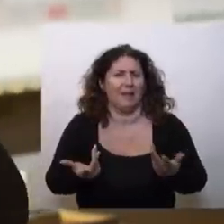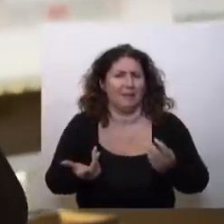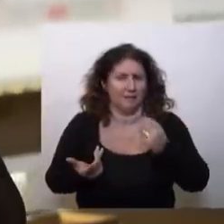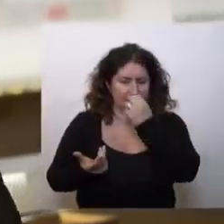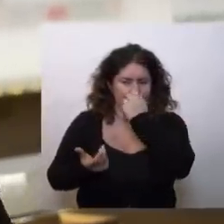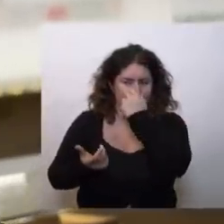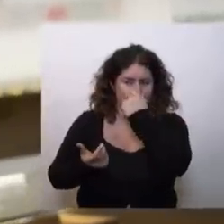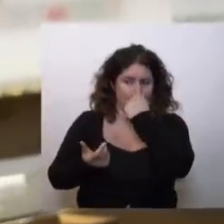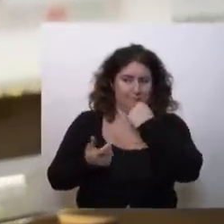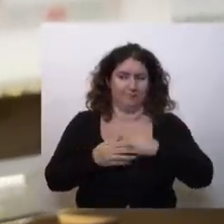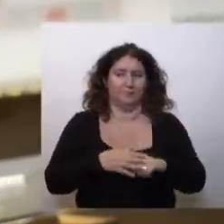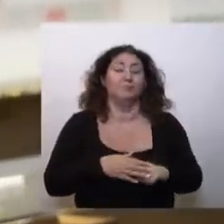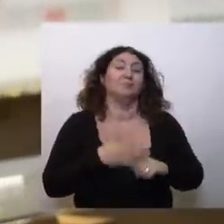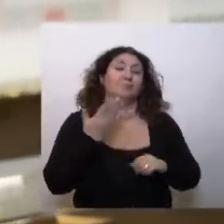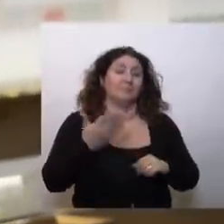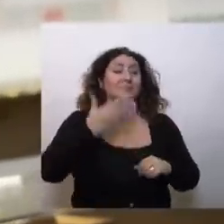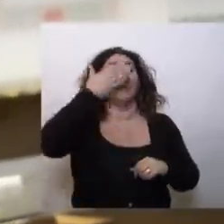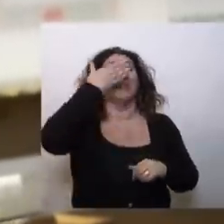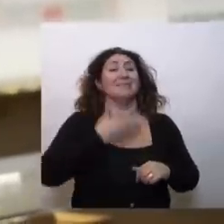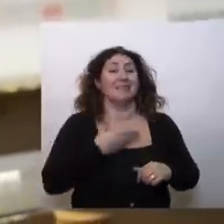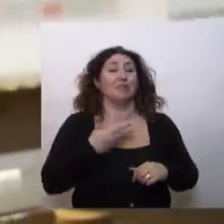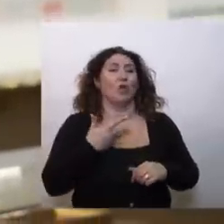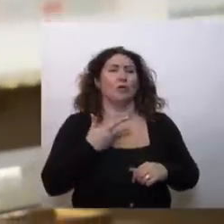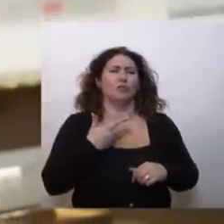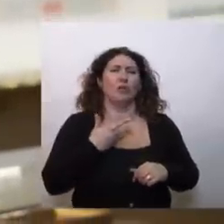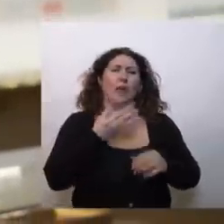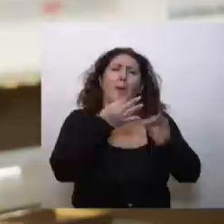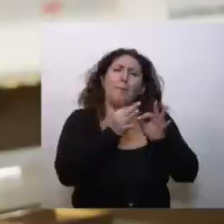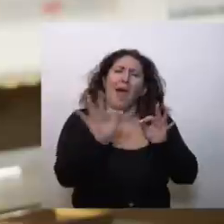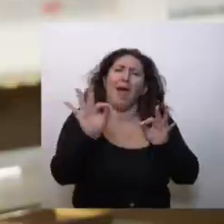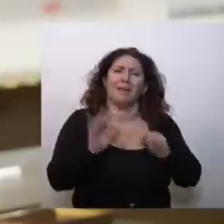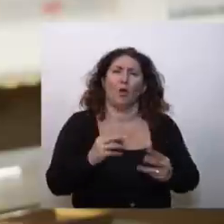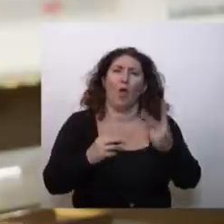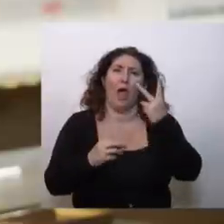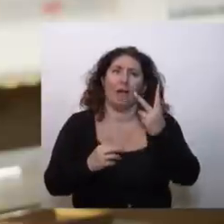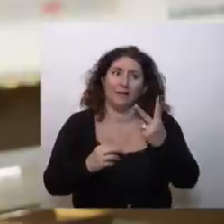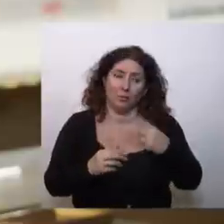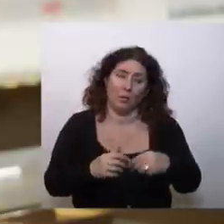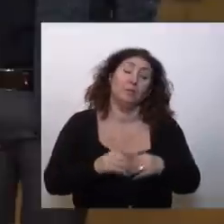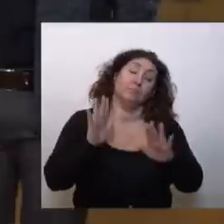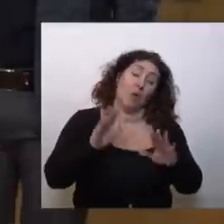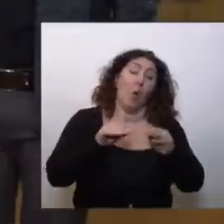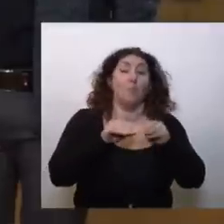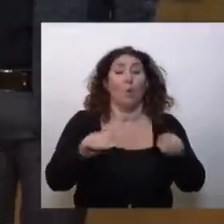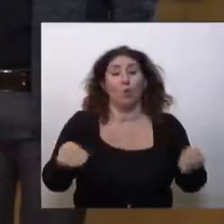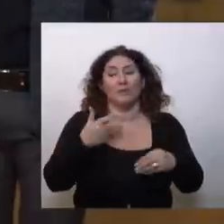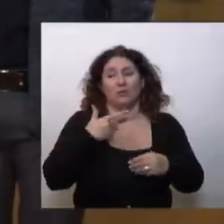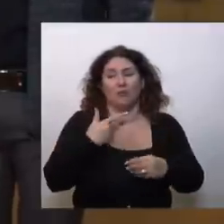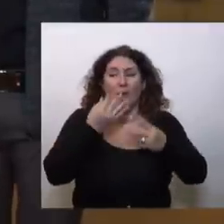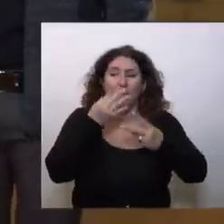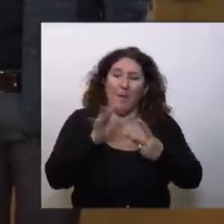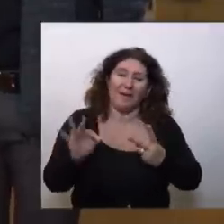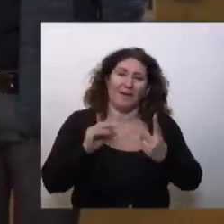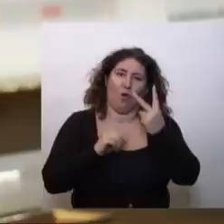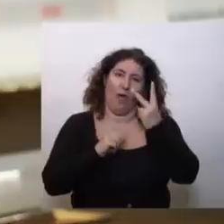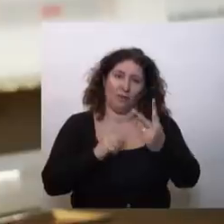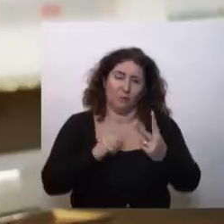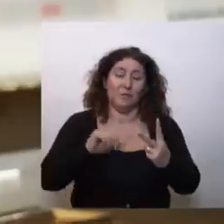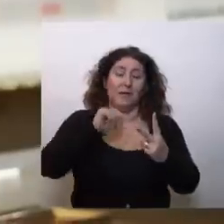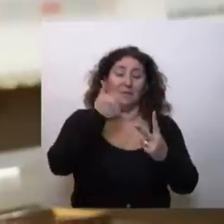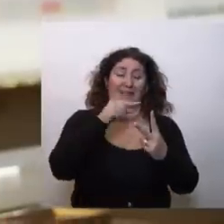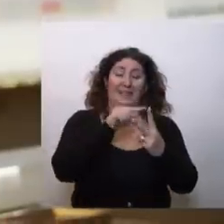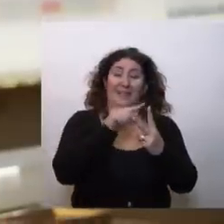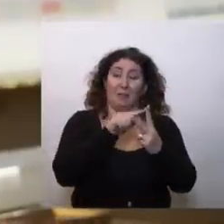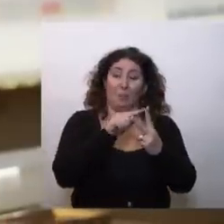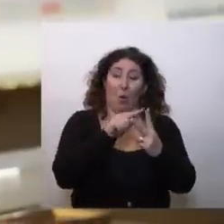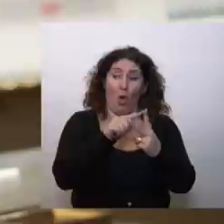La sindone ha due particolarità. Meglio, il museo della sindone ha due particolarità. La prima particolarità è che non